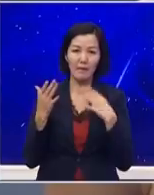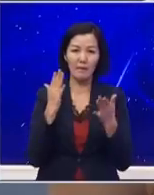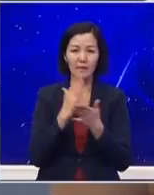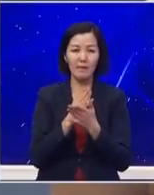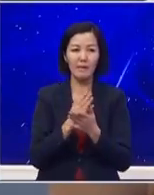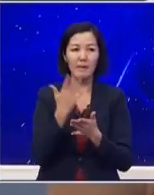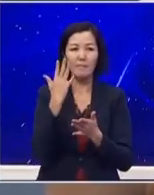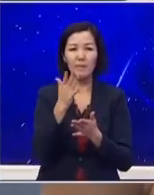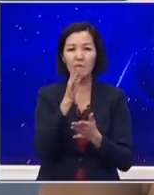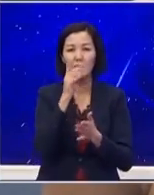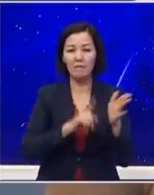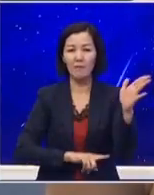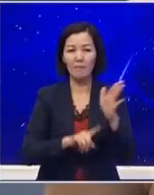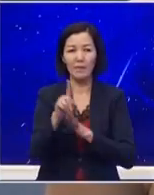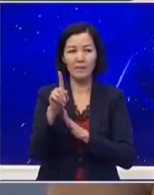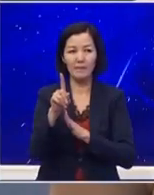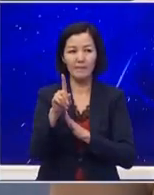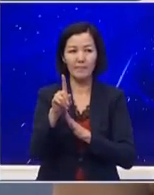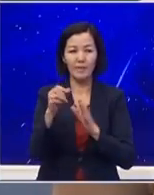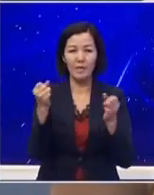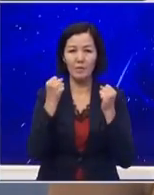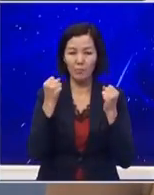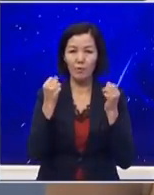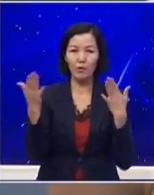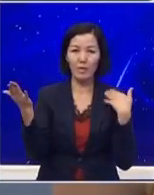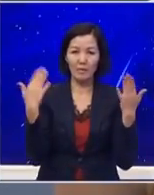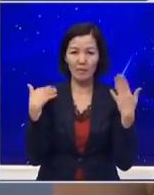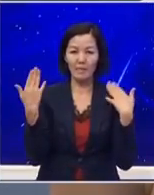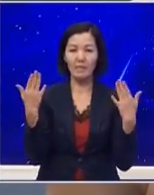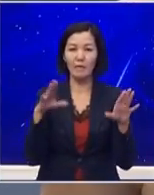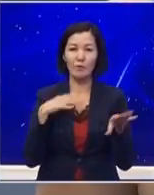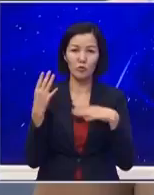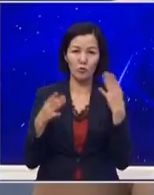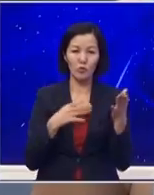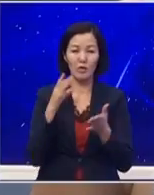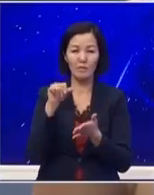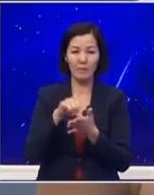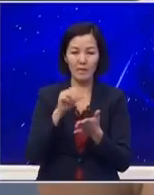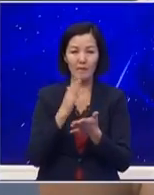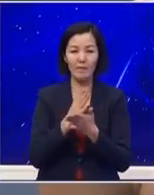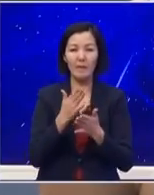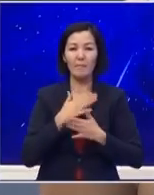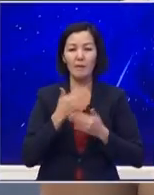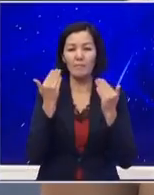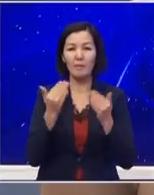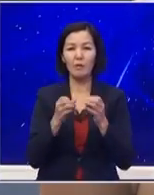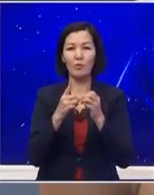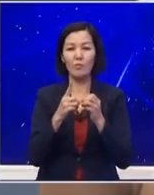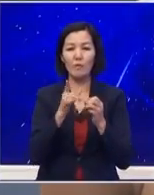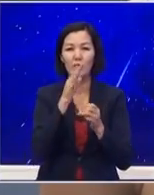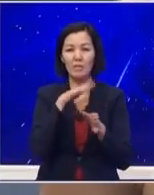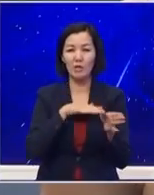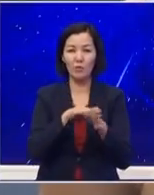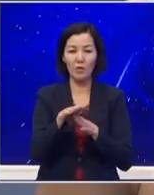5 жасынан бері спортивный гимнастика қатысам. Мен бұйы 11 жасқа